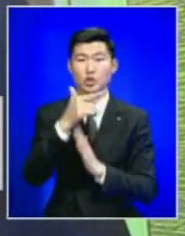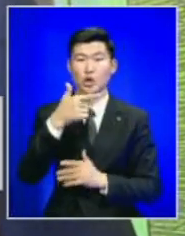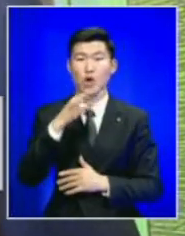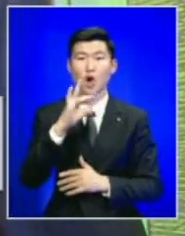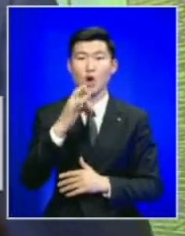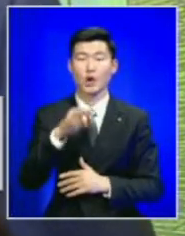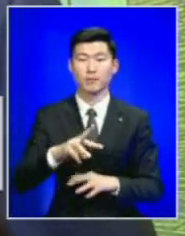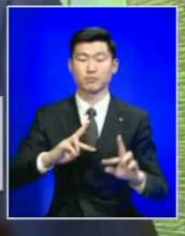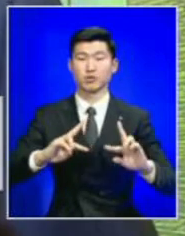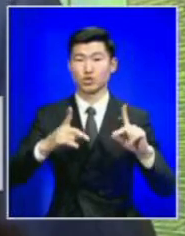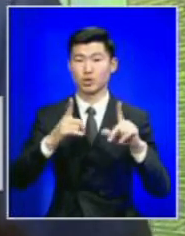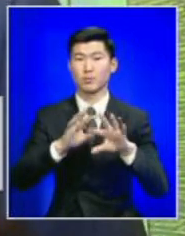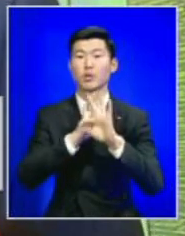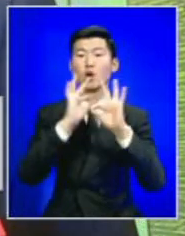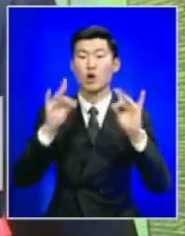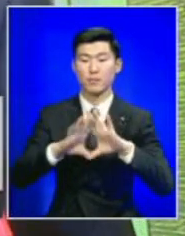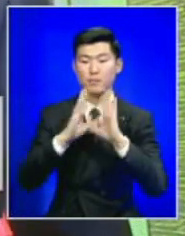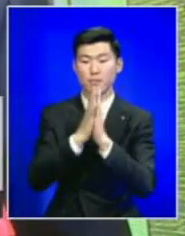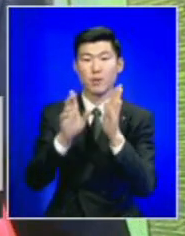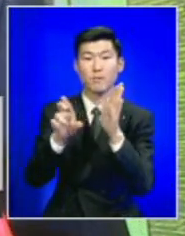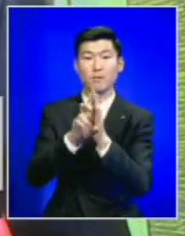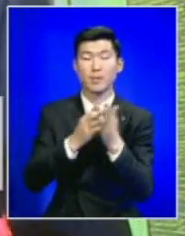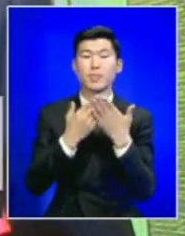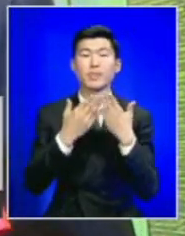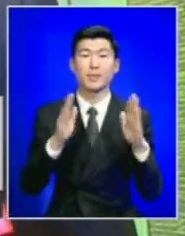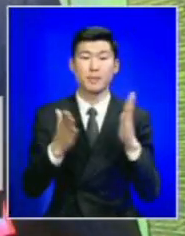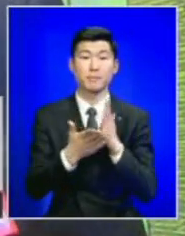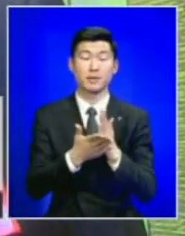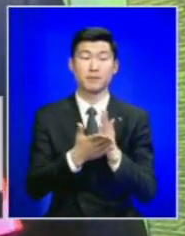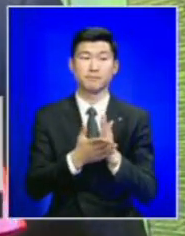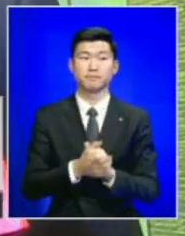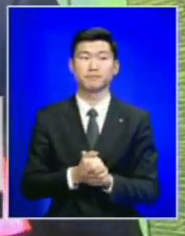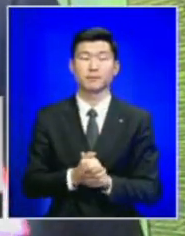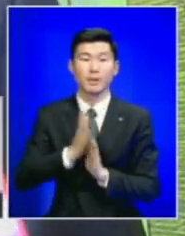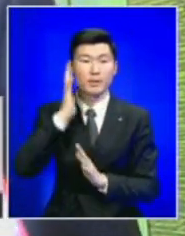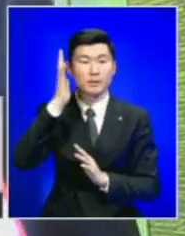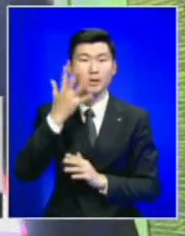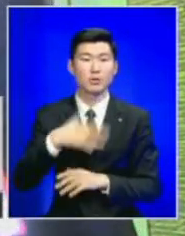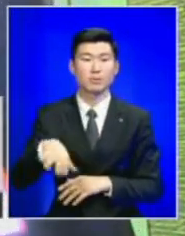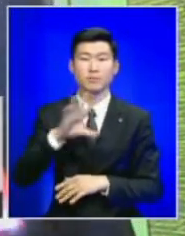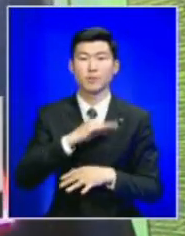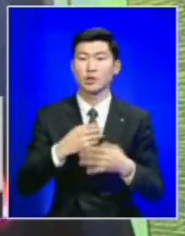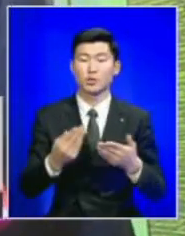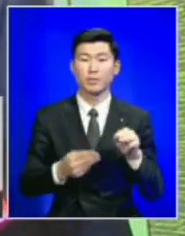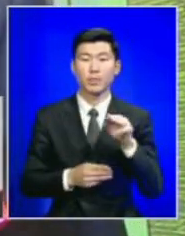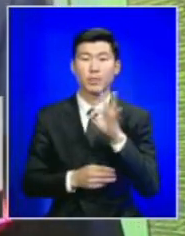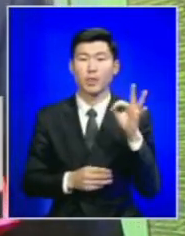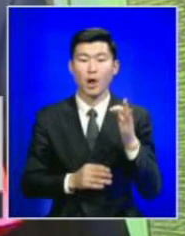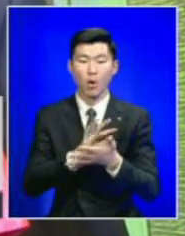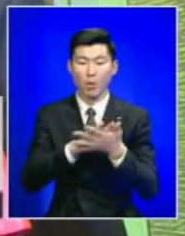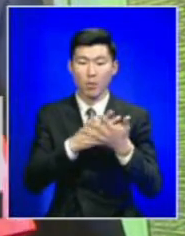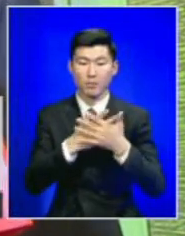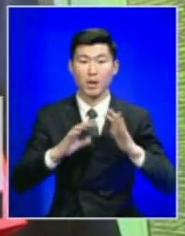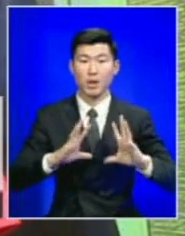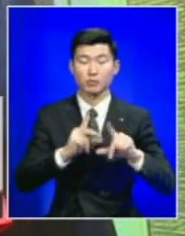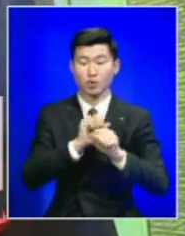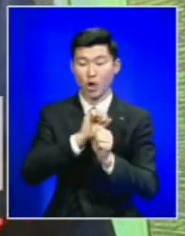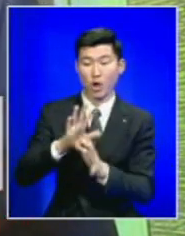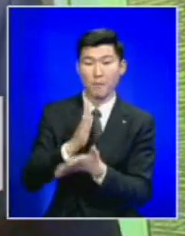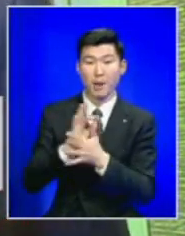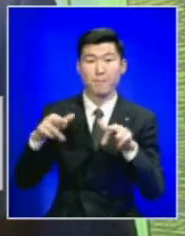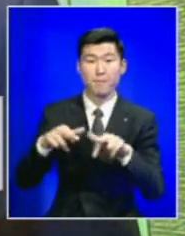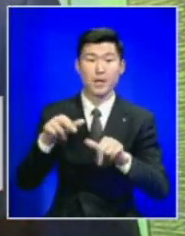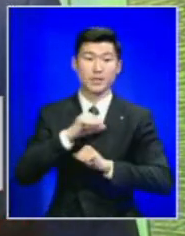шилжүүлэх, тэгээ бусад бүх боломжууд эндээс нэгдсэн гэсэн. Тэгэхээр цаашдаа бол бид нар тоон хуваагдлыг арилгахад энэ орхигдод байгаа хөгжлийн